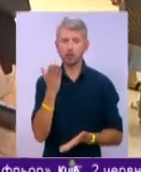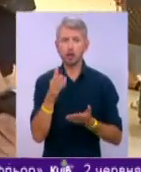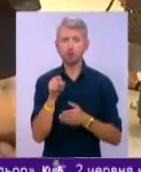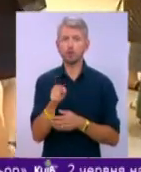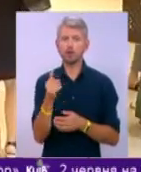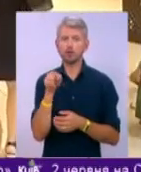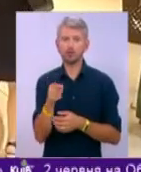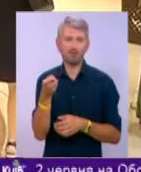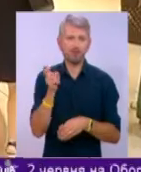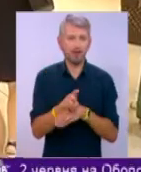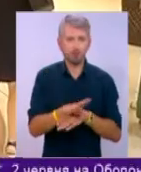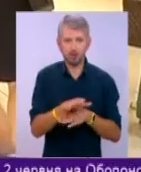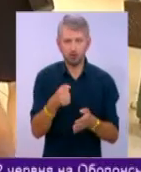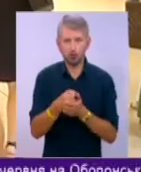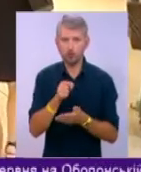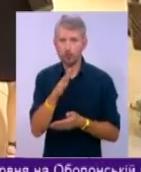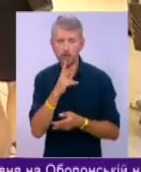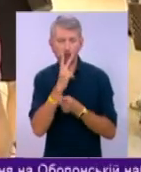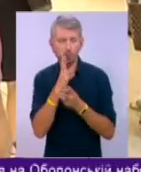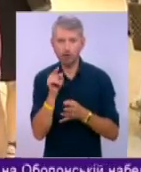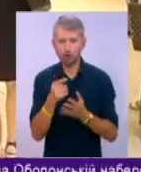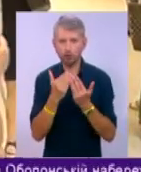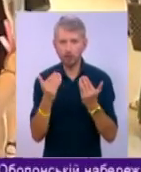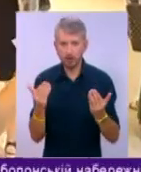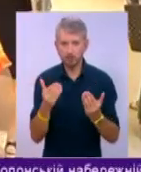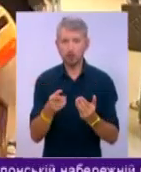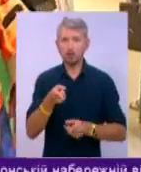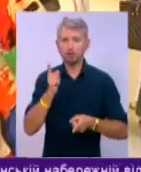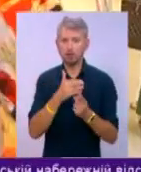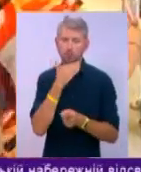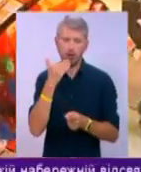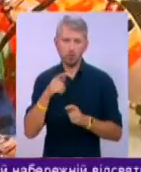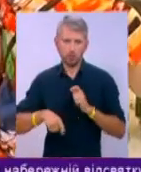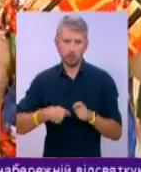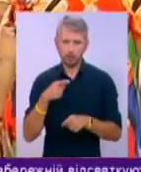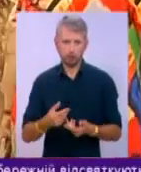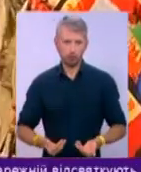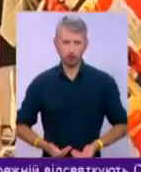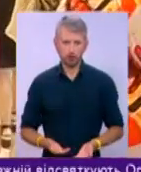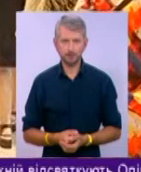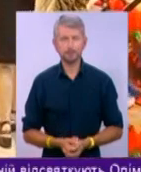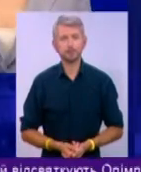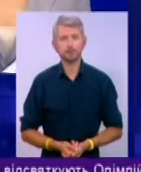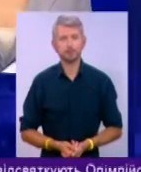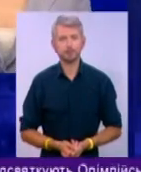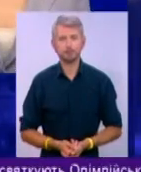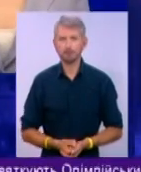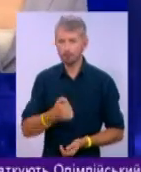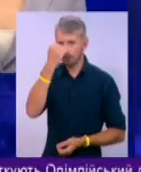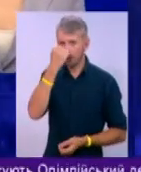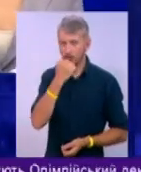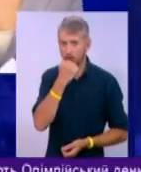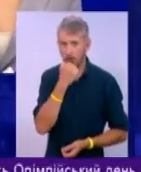сюди не прийдете до цього часу, не побачите цю виставку, ви справді багато чого втратите в цьому житті. Студія. Дякую,